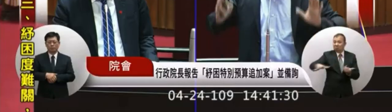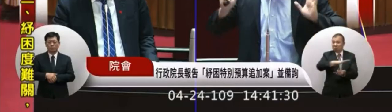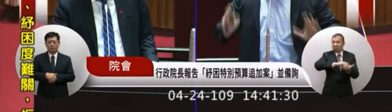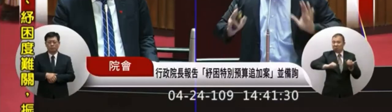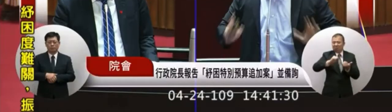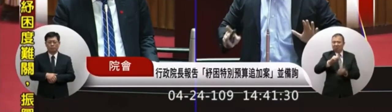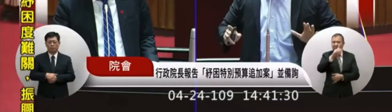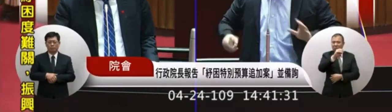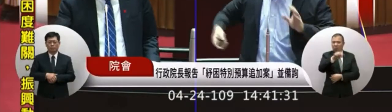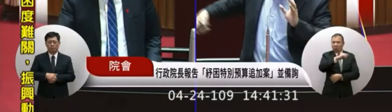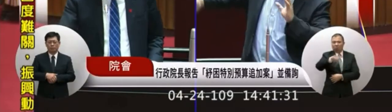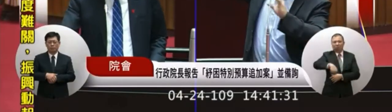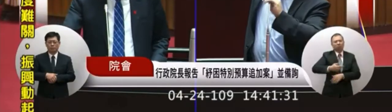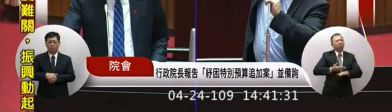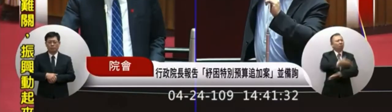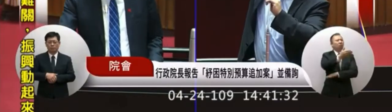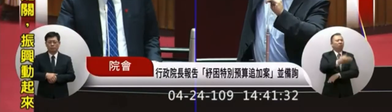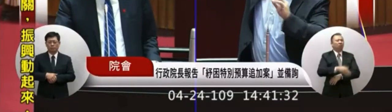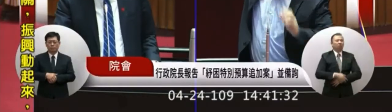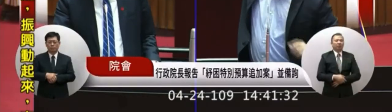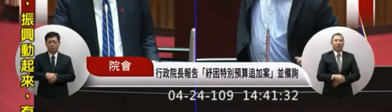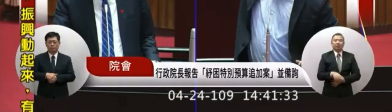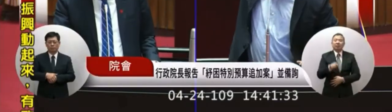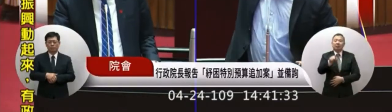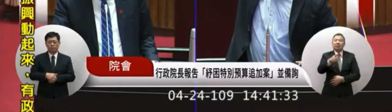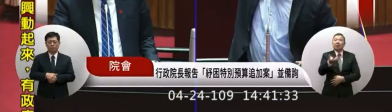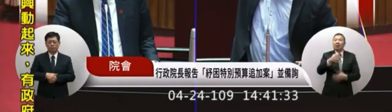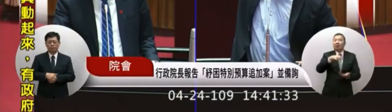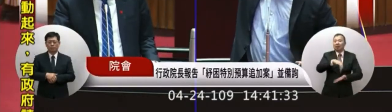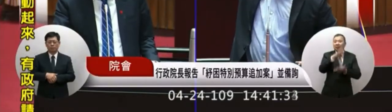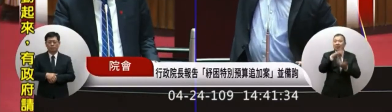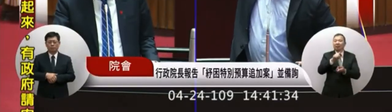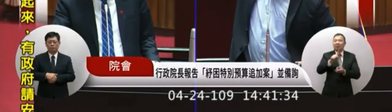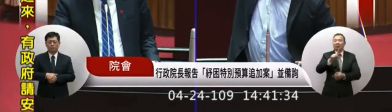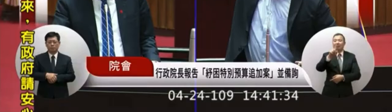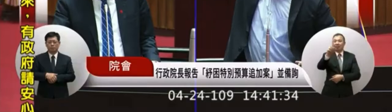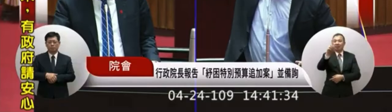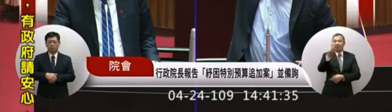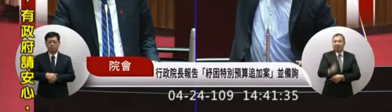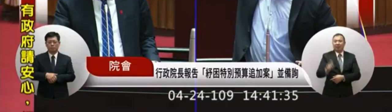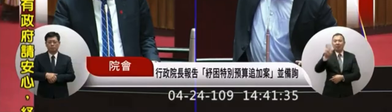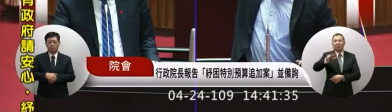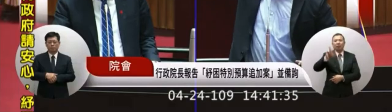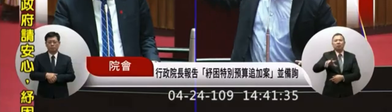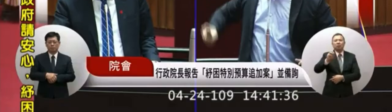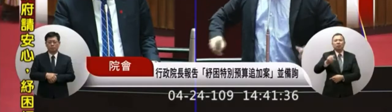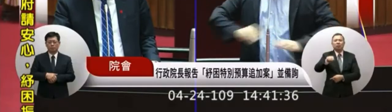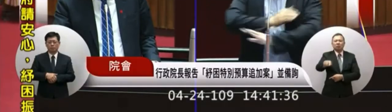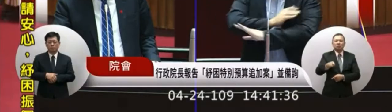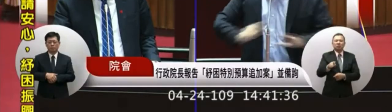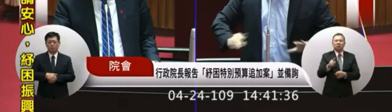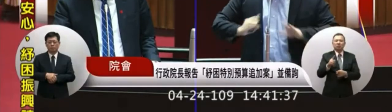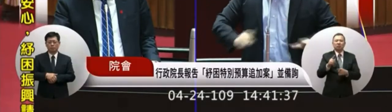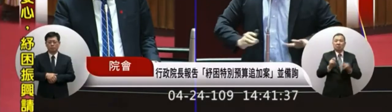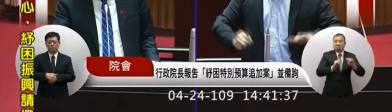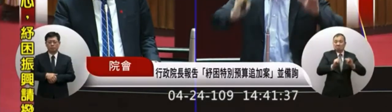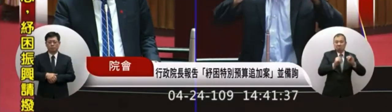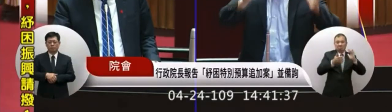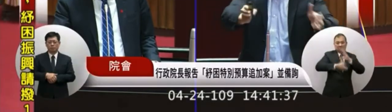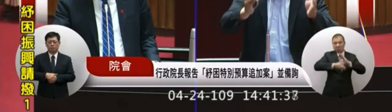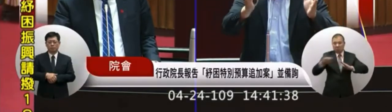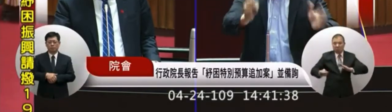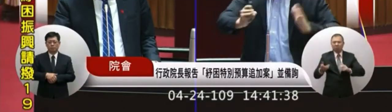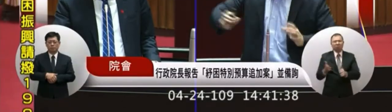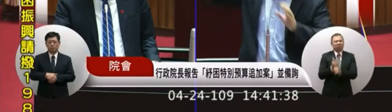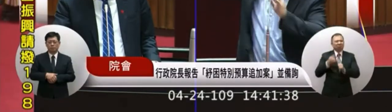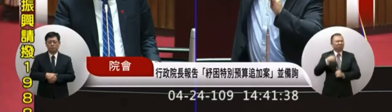所以就是讲，就这个部分，你讲头前迄一百，吼，去做迄个什么移民署迄个，我感觉是无必要，